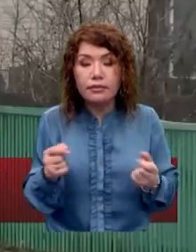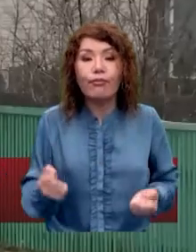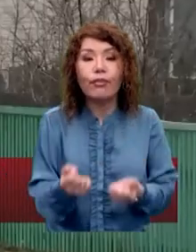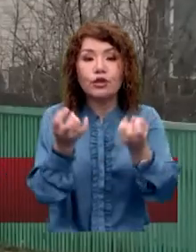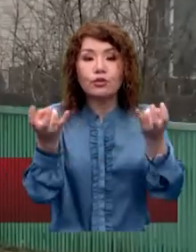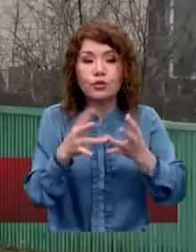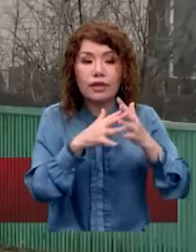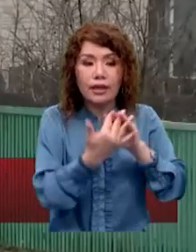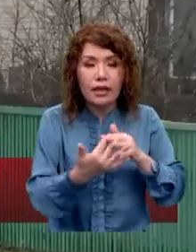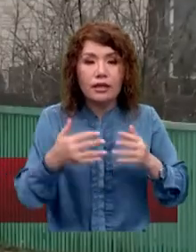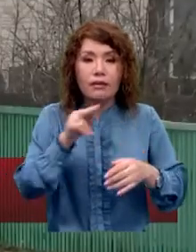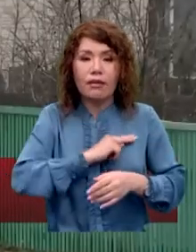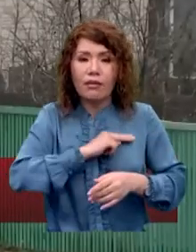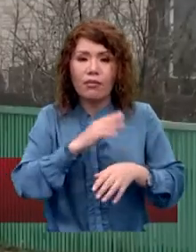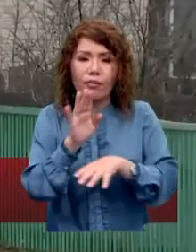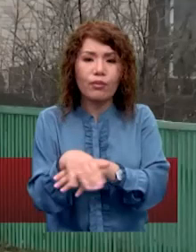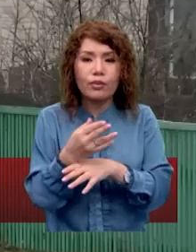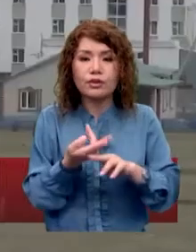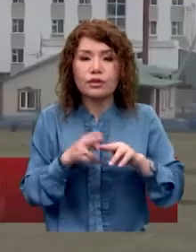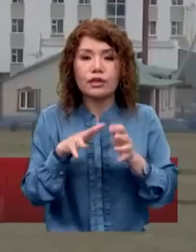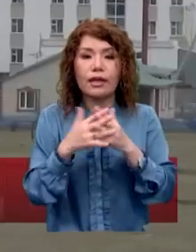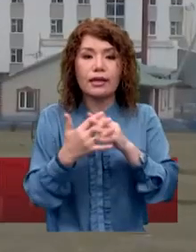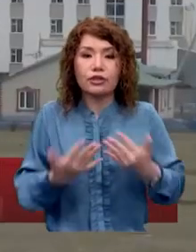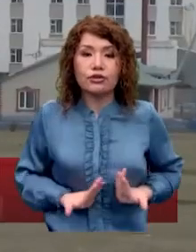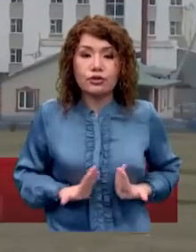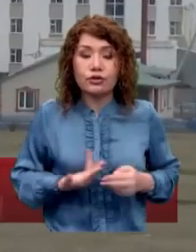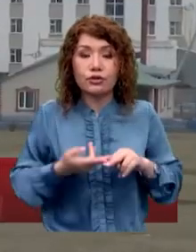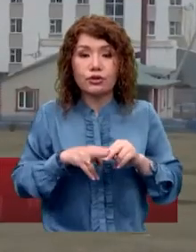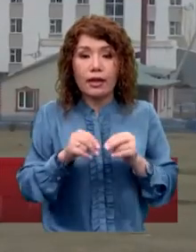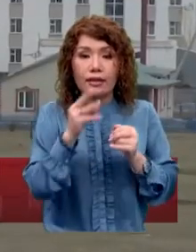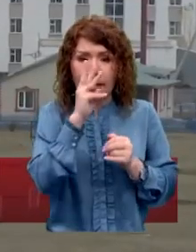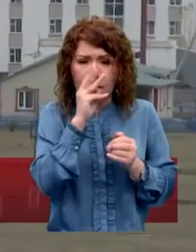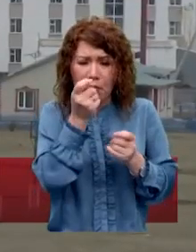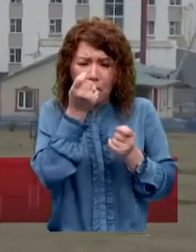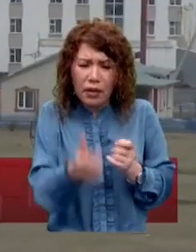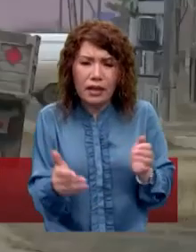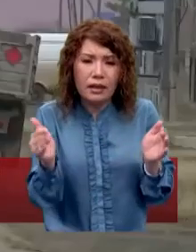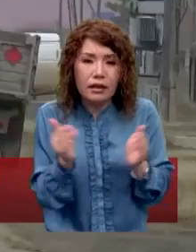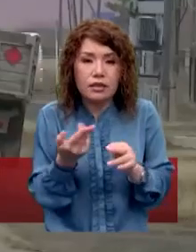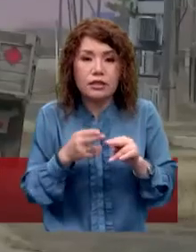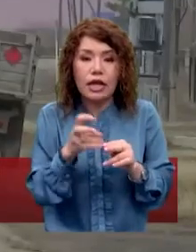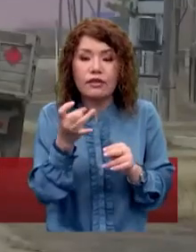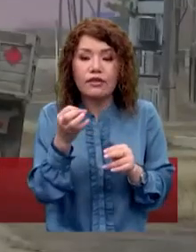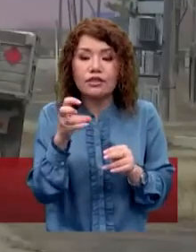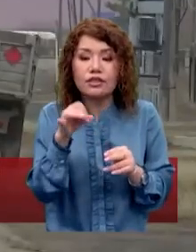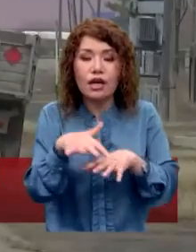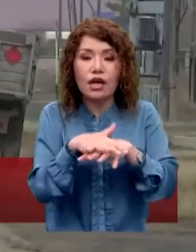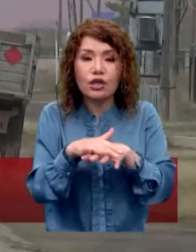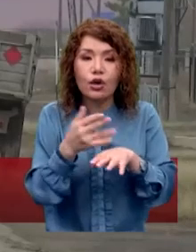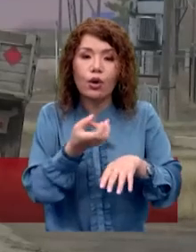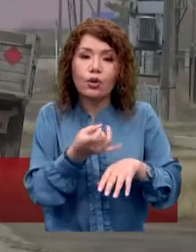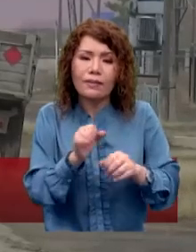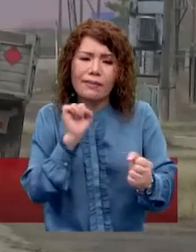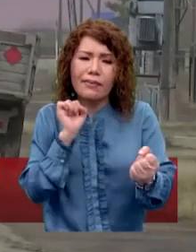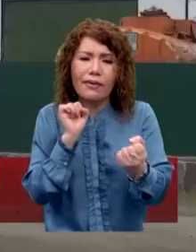елдегі жұмыссыздардың тең жартысы ауылда тұрады. Ең төменгі жалақы да сонда. Ал тұсауы жоқ инфляция халықты қос бүйірден